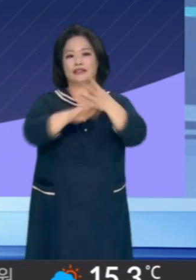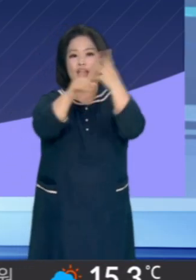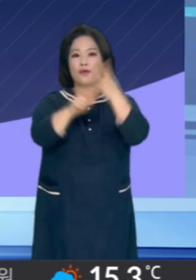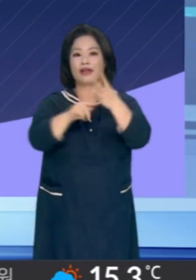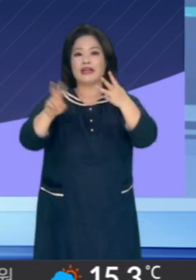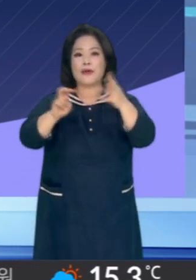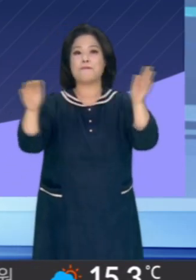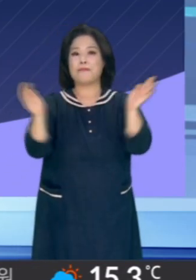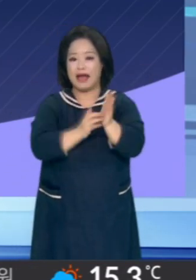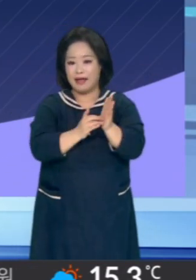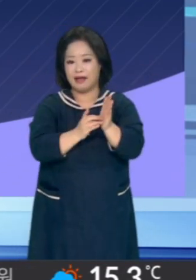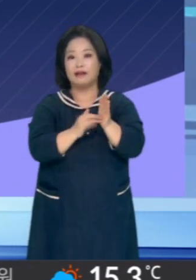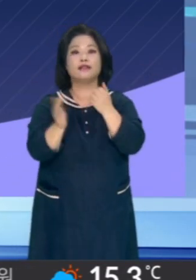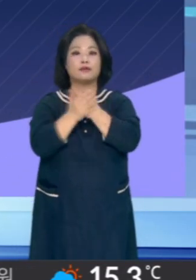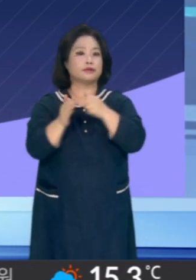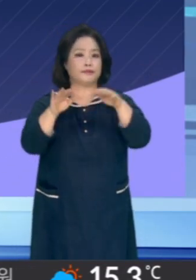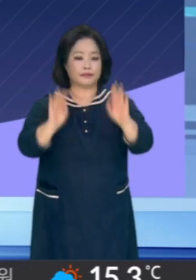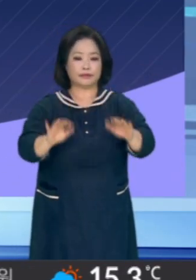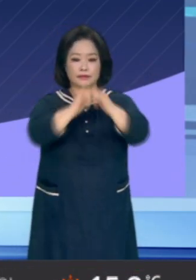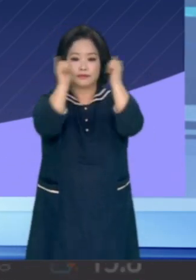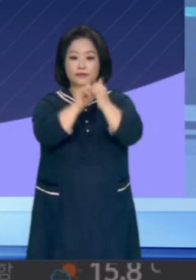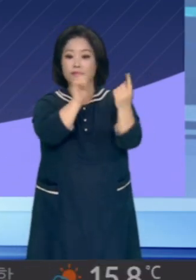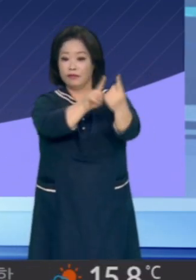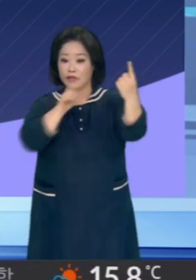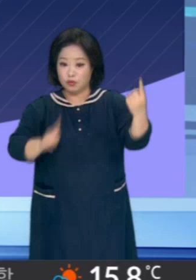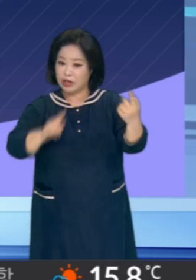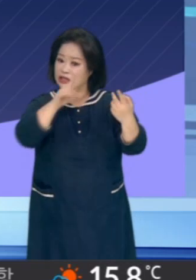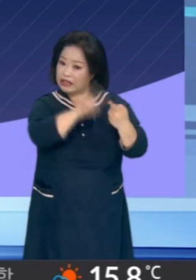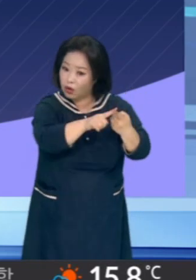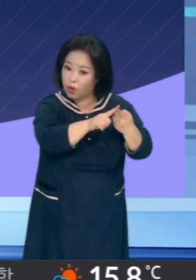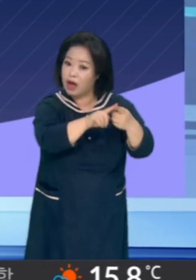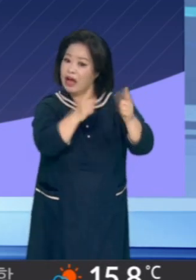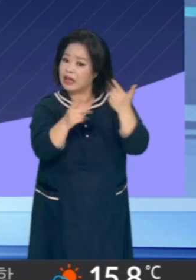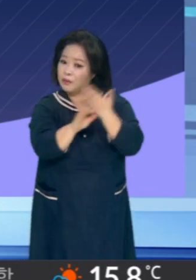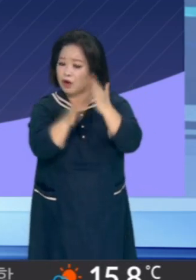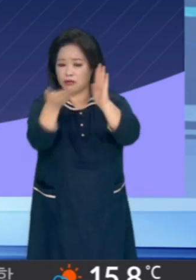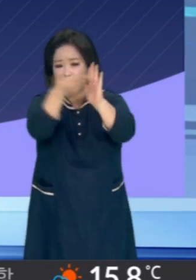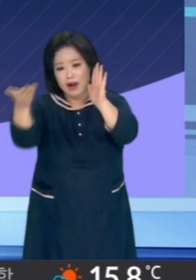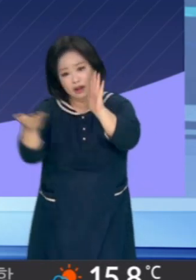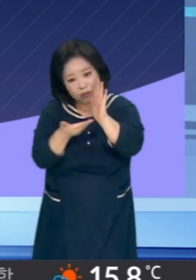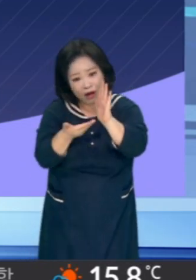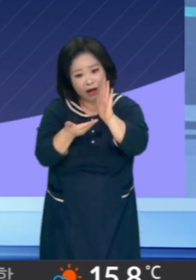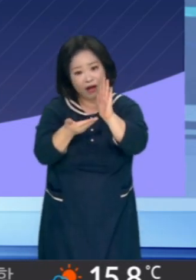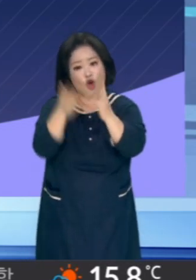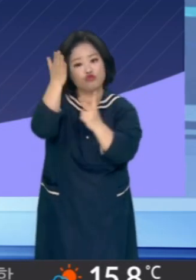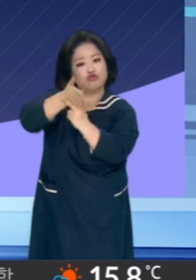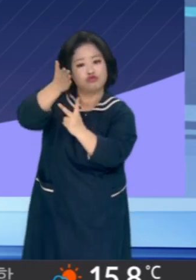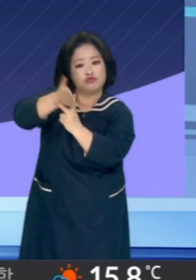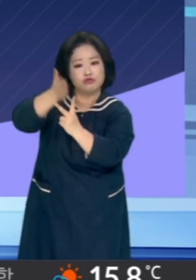종료되는데요. 정부는 현행 거리두기를 그대로 유지할지 일부 완화할지